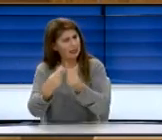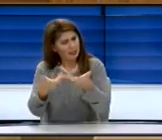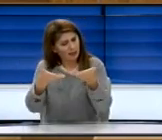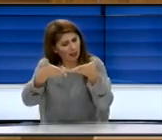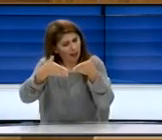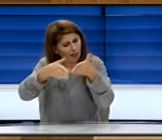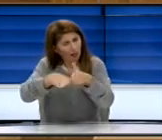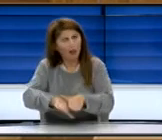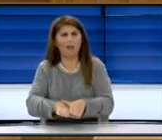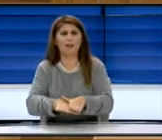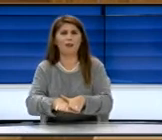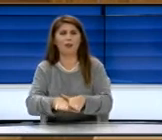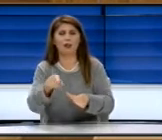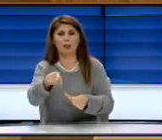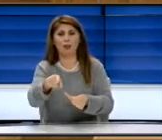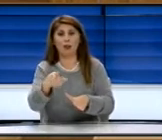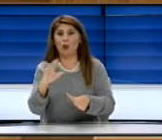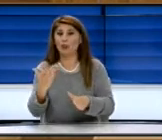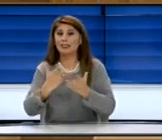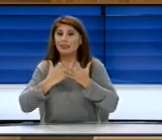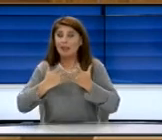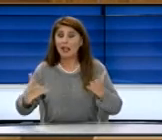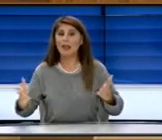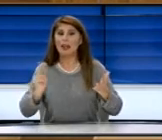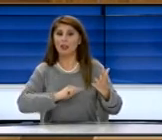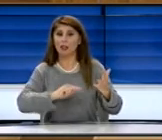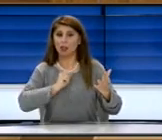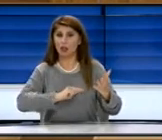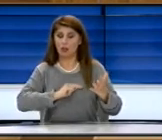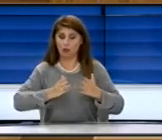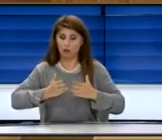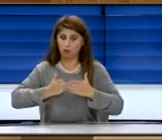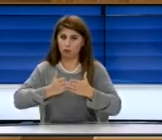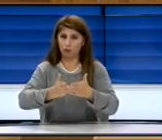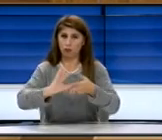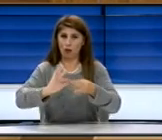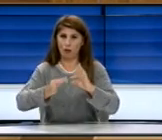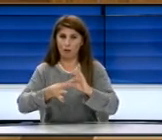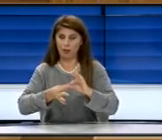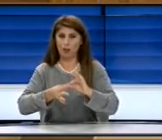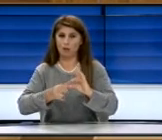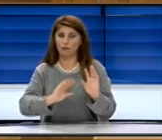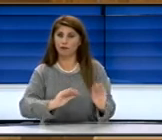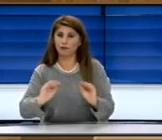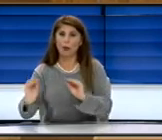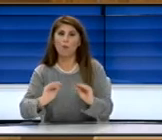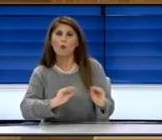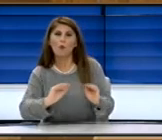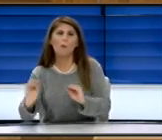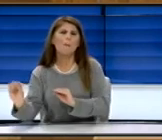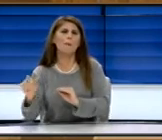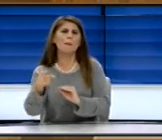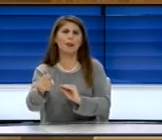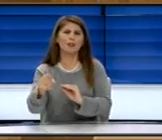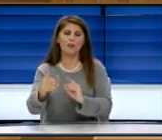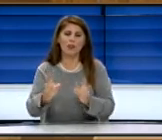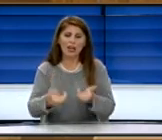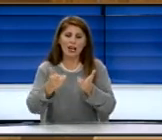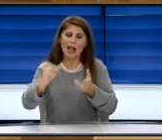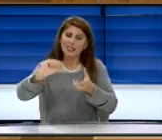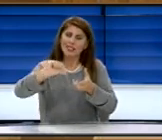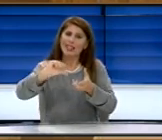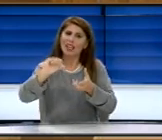συγκαλύπτεται το γεγονός ότι τα τεράστια κέρδη των εφοπλιστικών ομίλων που μεταφέρουν υγροποιημένο φυσικό αέριο